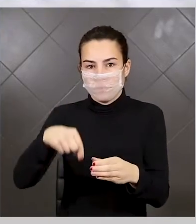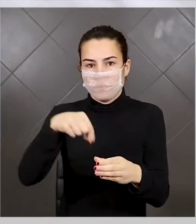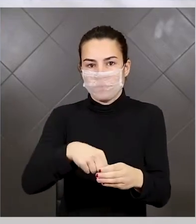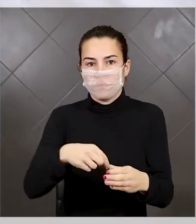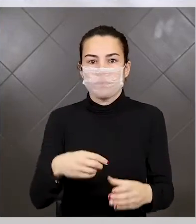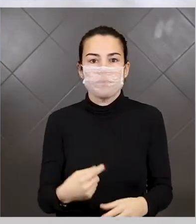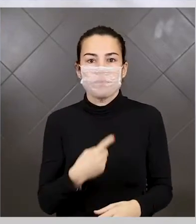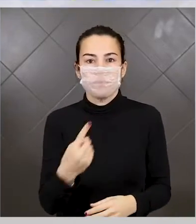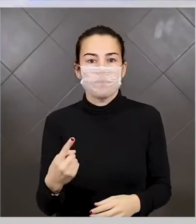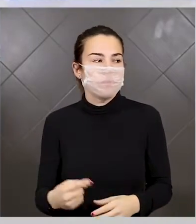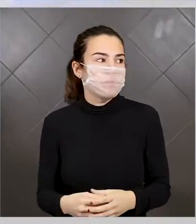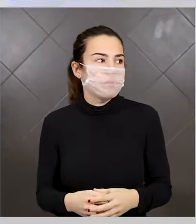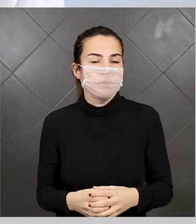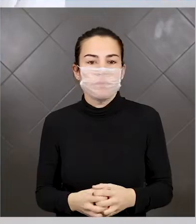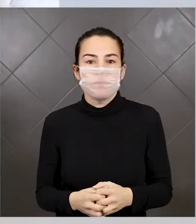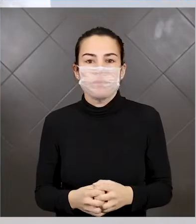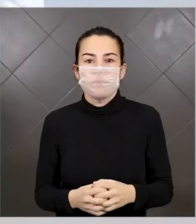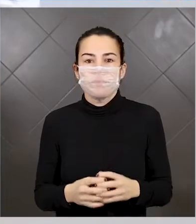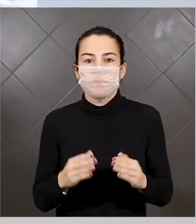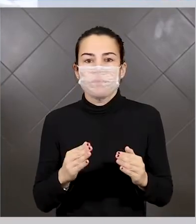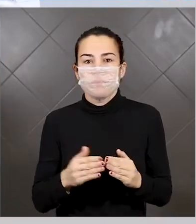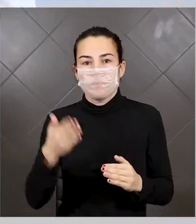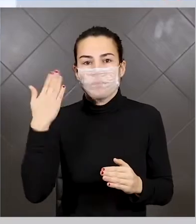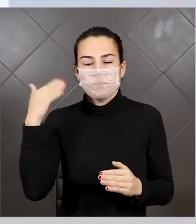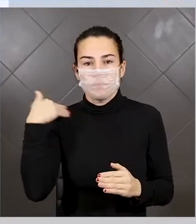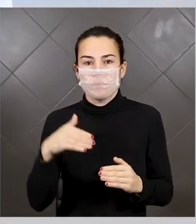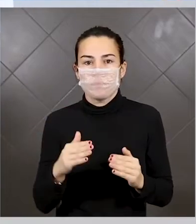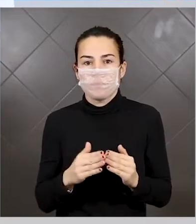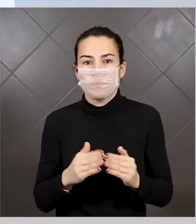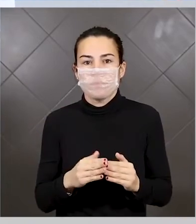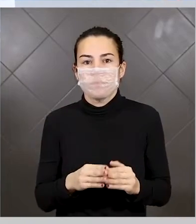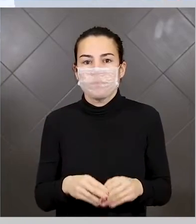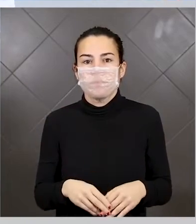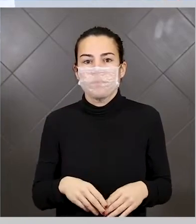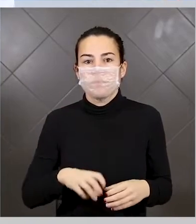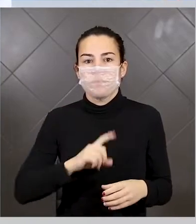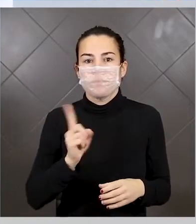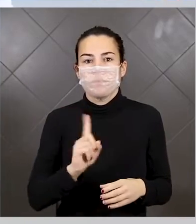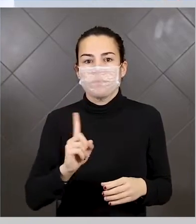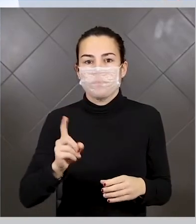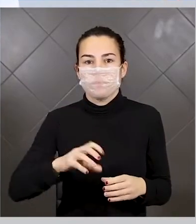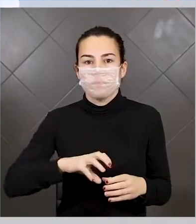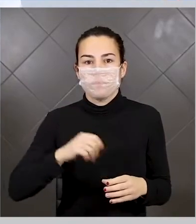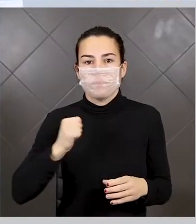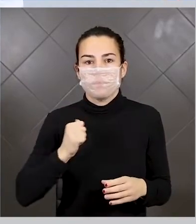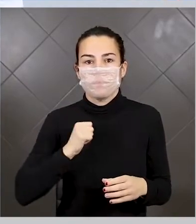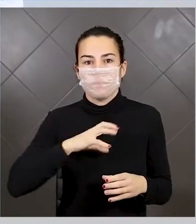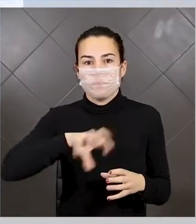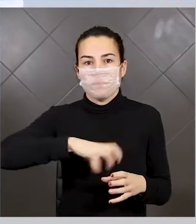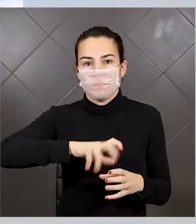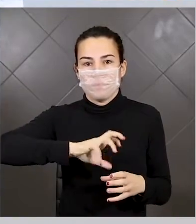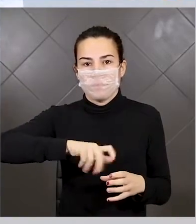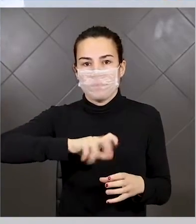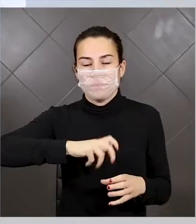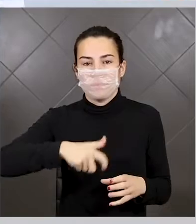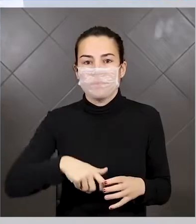A casa abans no teníem abatidor i quan vam començar a fer aquest pastís no notàvem la diferència perquè amb el congelador convencional, sense